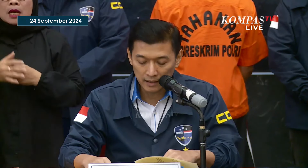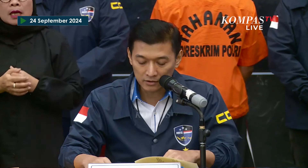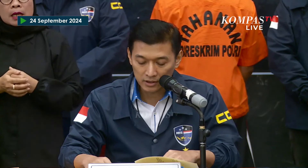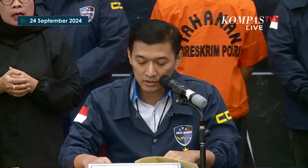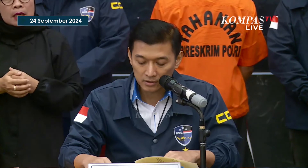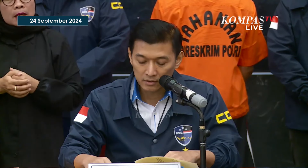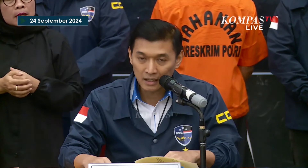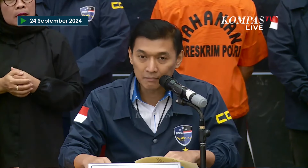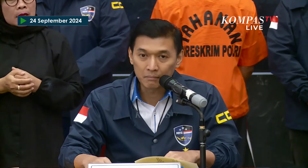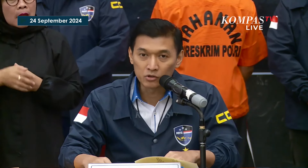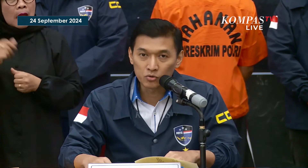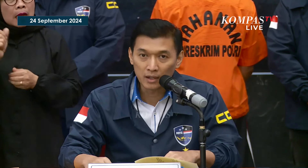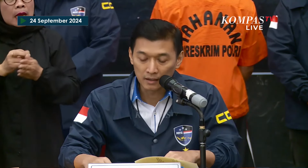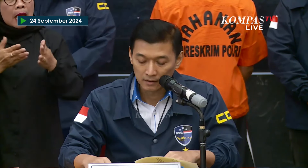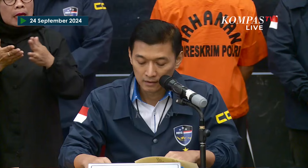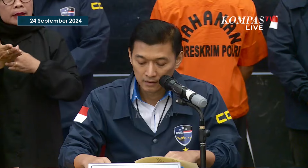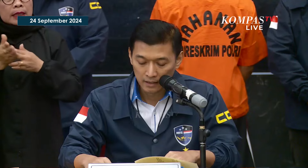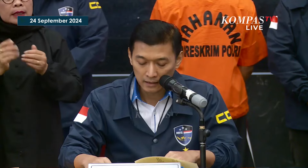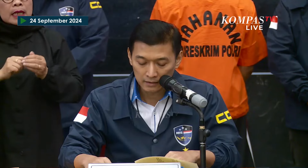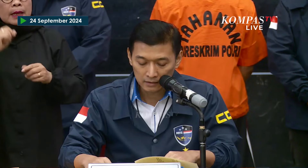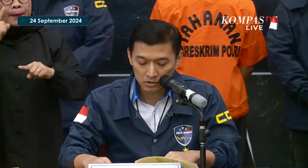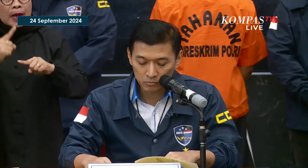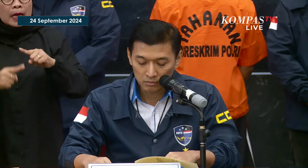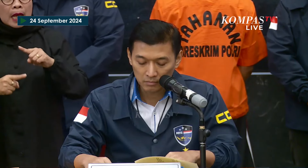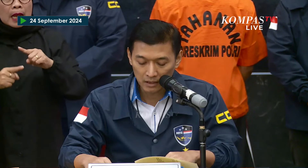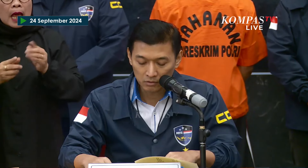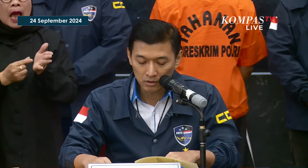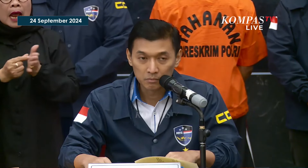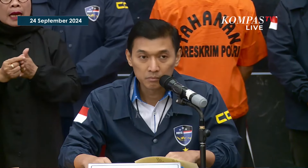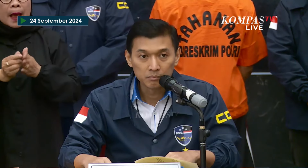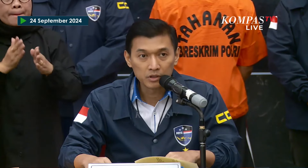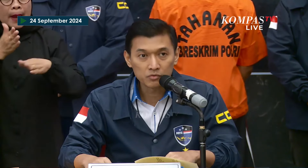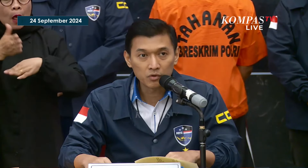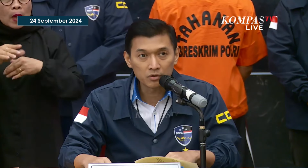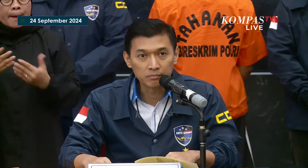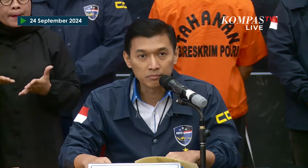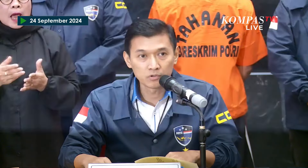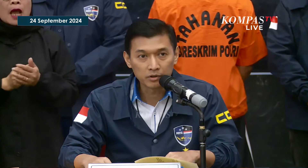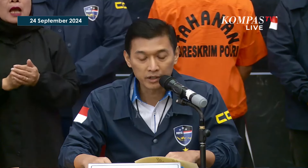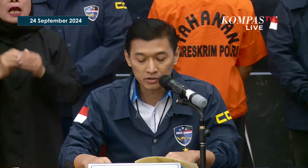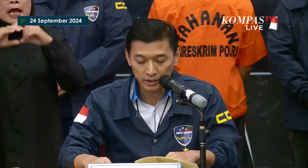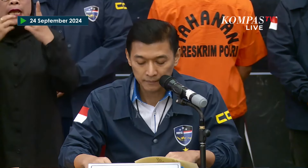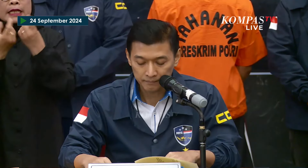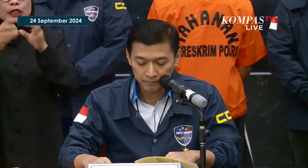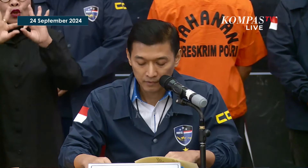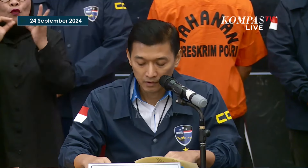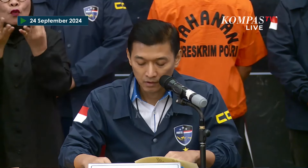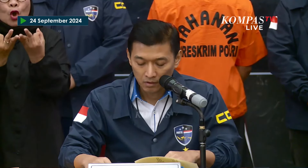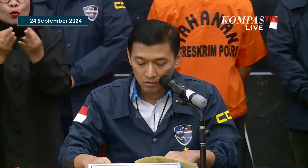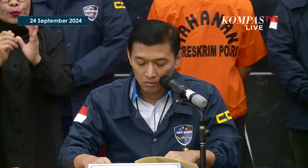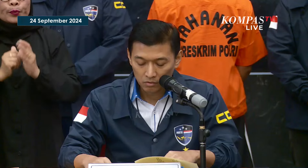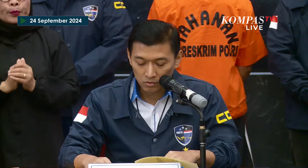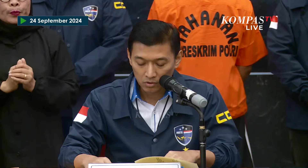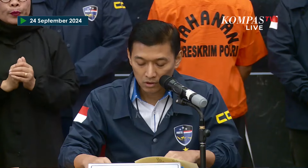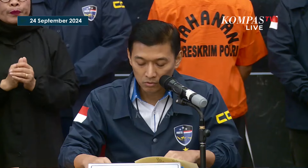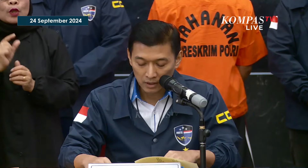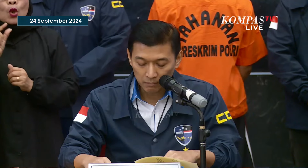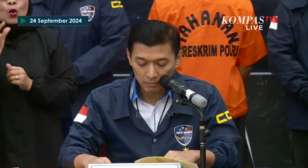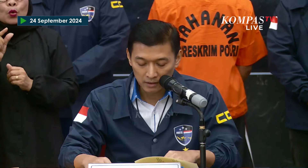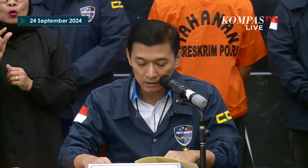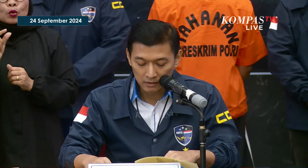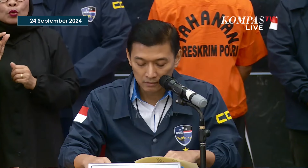melakukan illegal access dan menjual data tersebut melalui bridgeforum.st